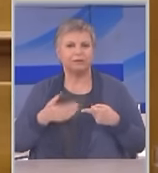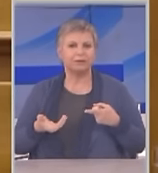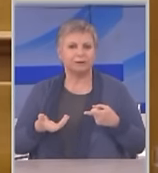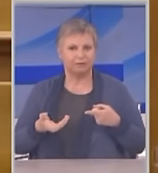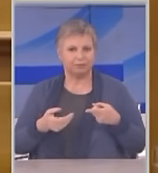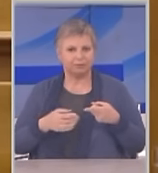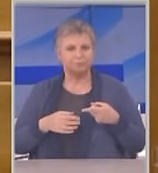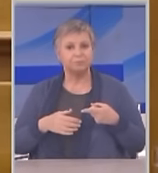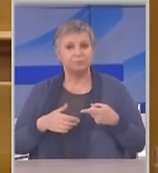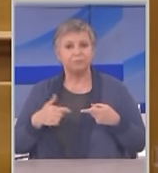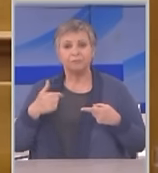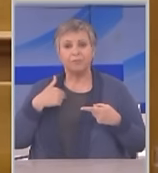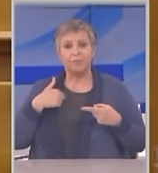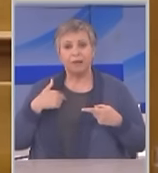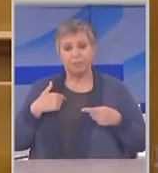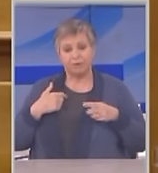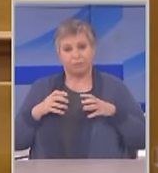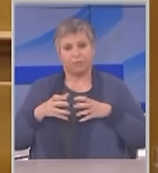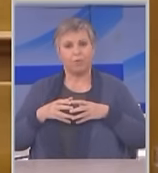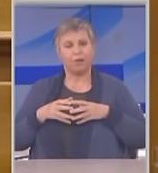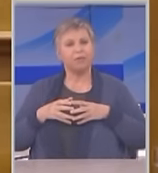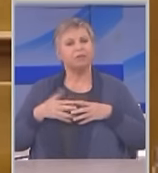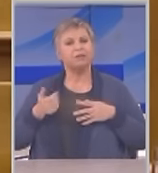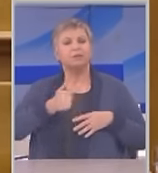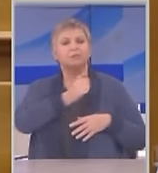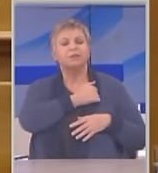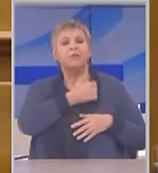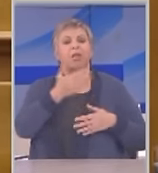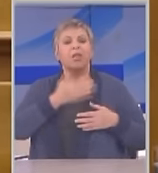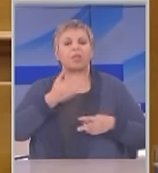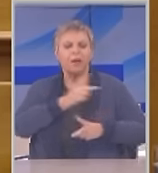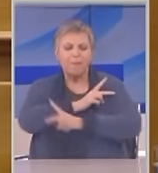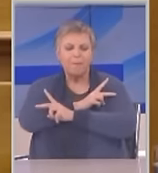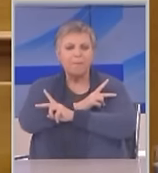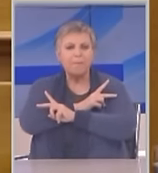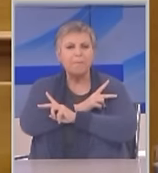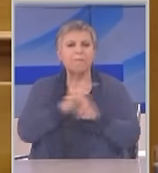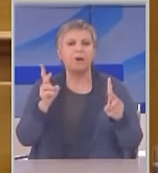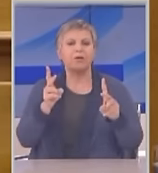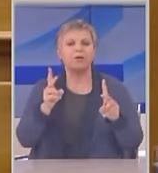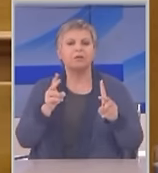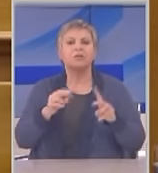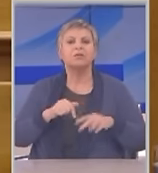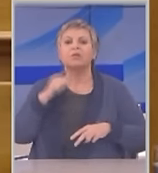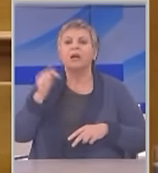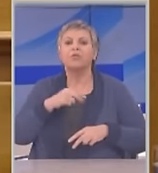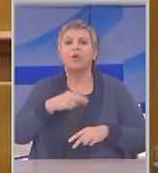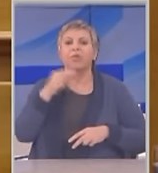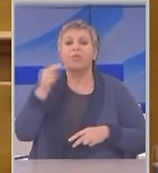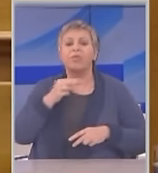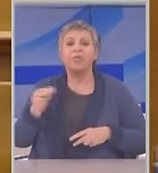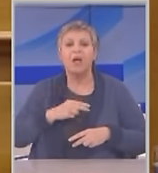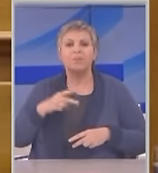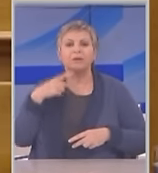για μας το να πέσει άπλετο φως σε όλες τις υποθέσεις που συγκροτούν το πας της λαϊλασίας του δημόσιου